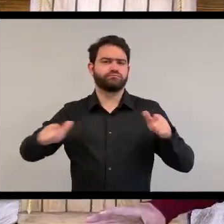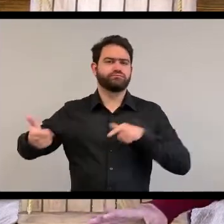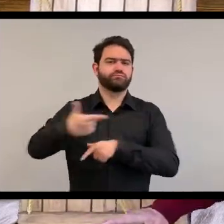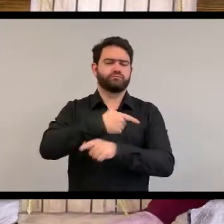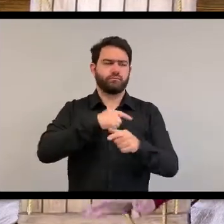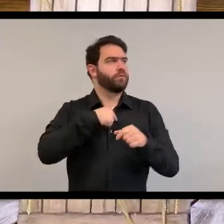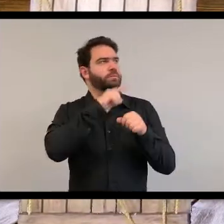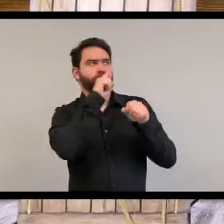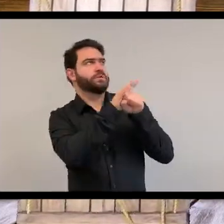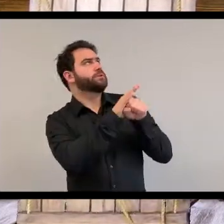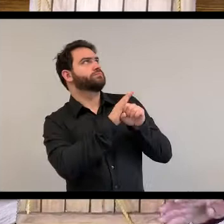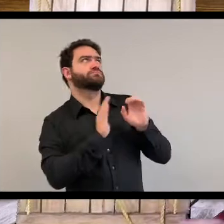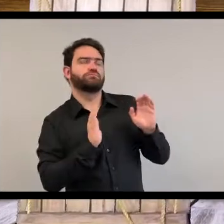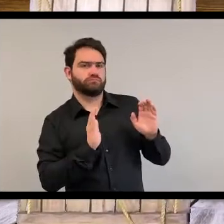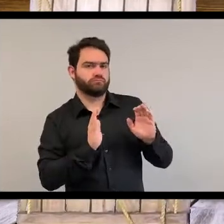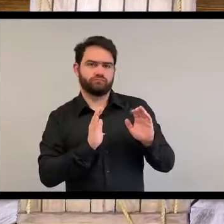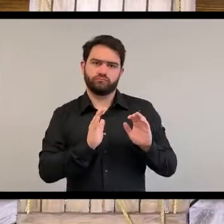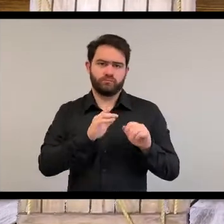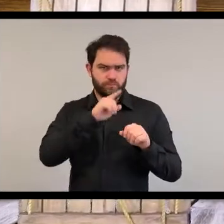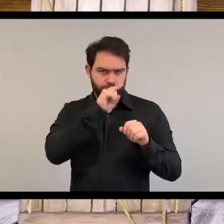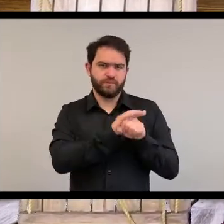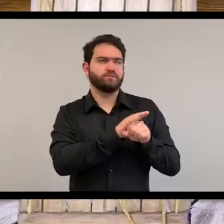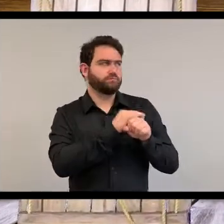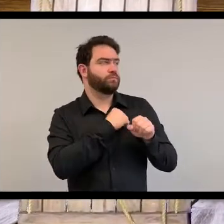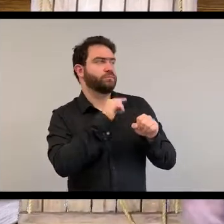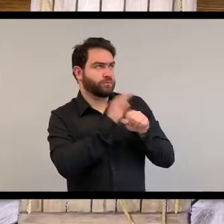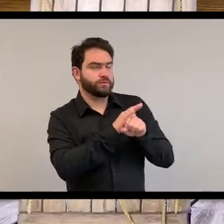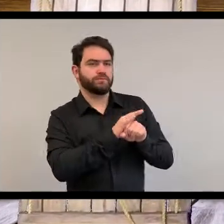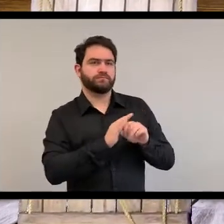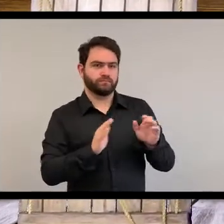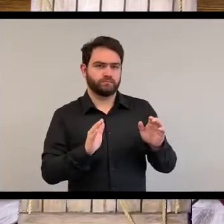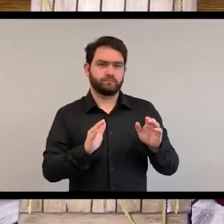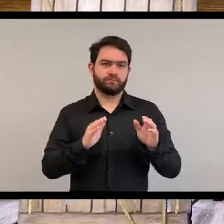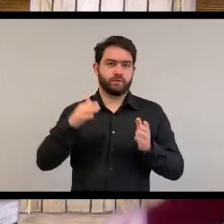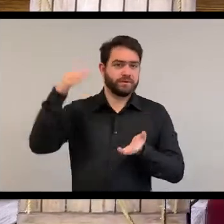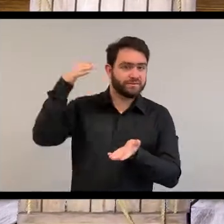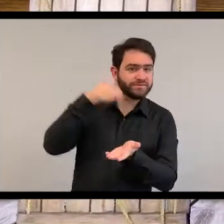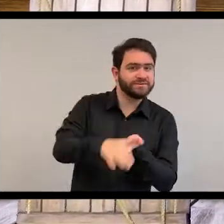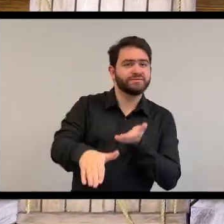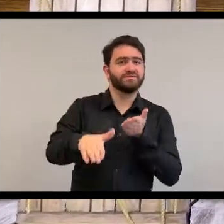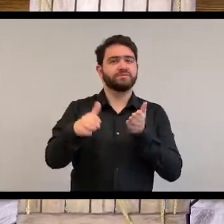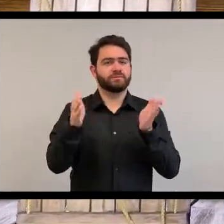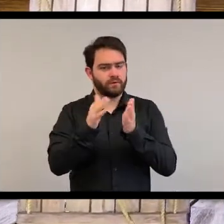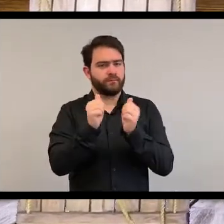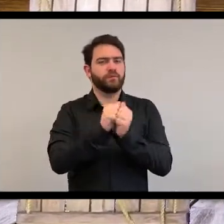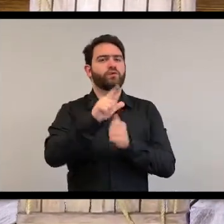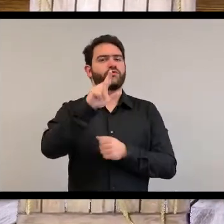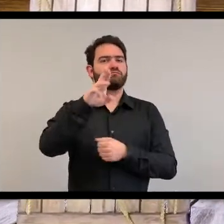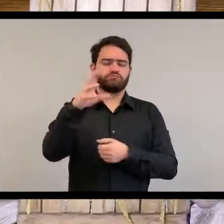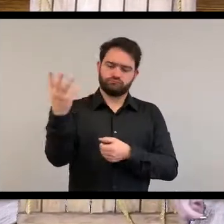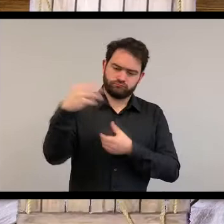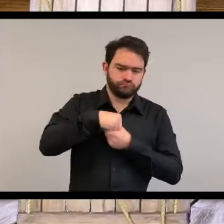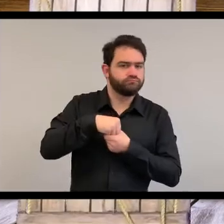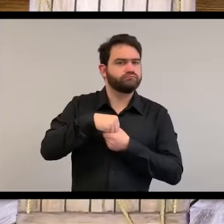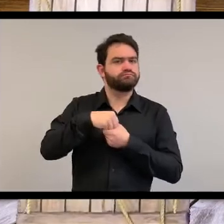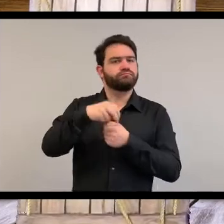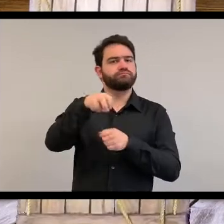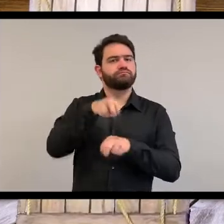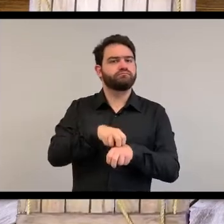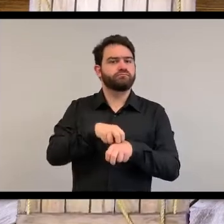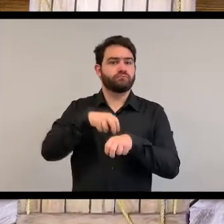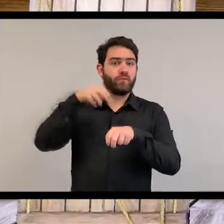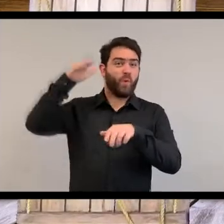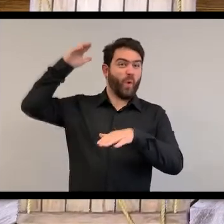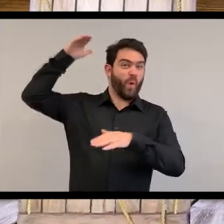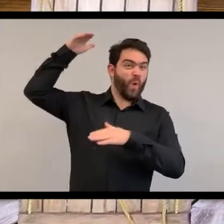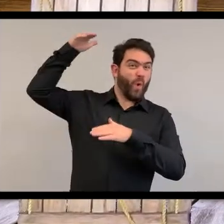nombreuses. On est habitués de partager, échanger, passer son tour, prêter le tour à l'autre. Je vous garantis que les premiers